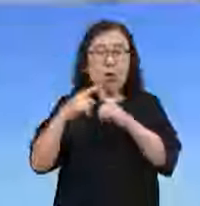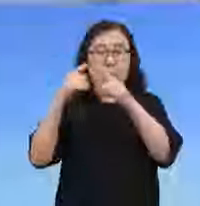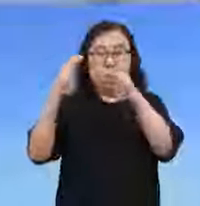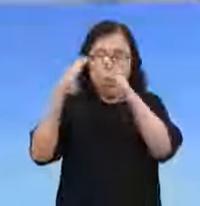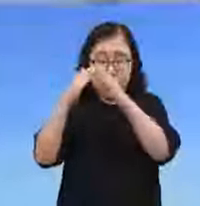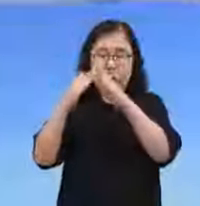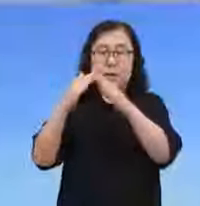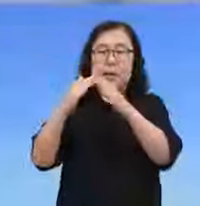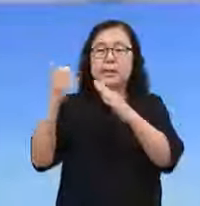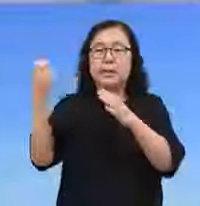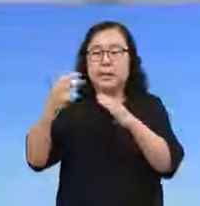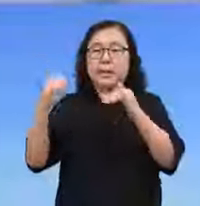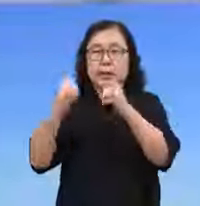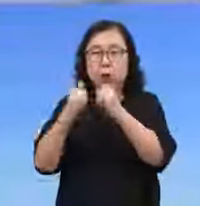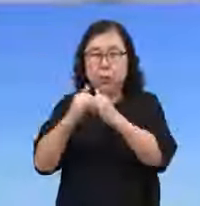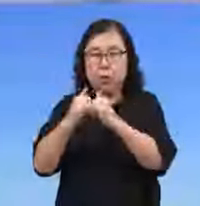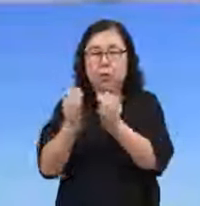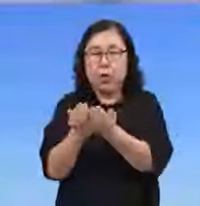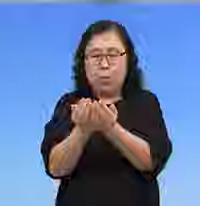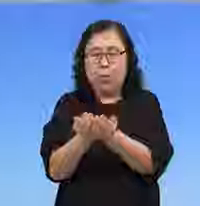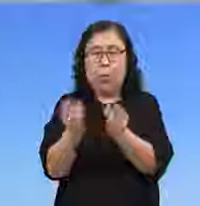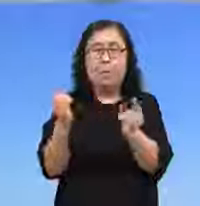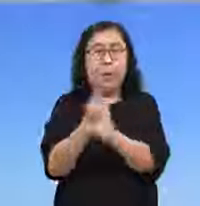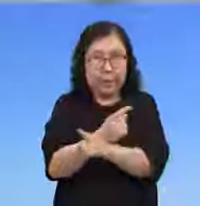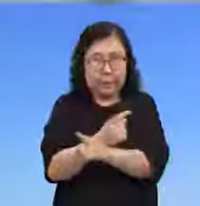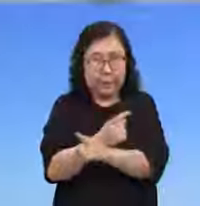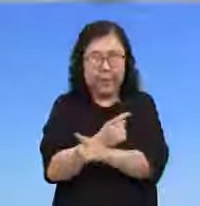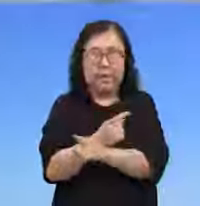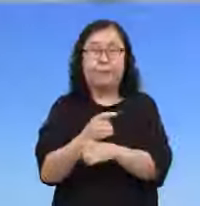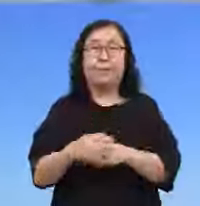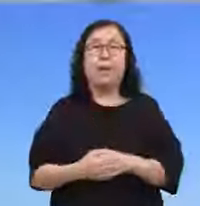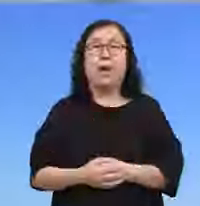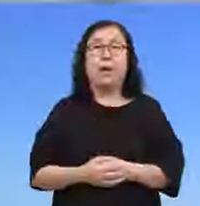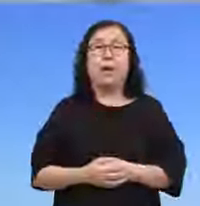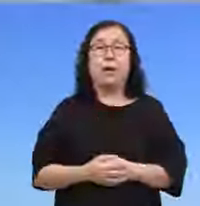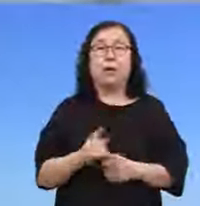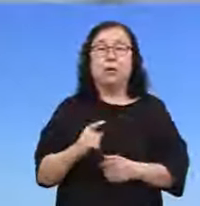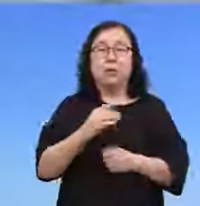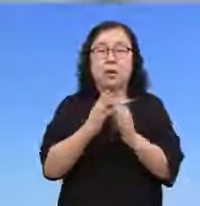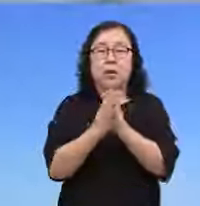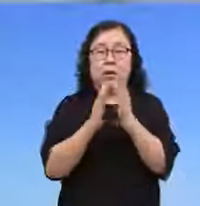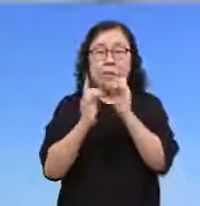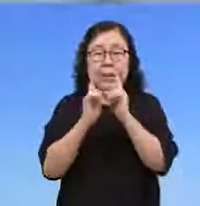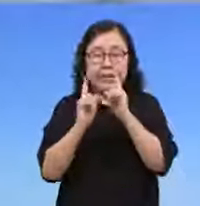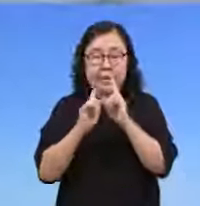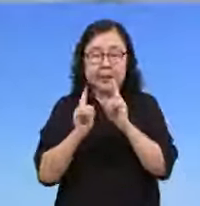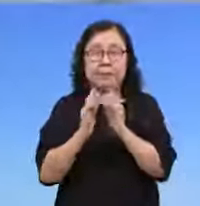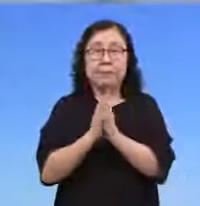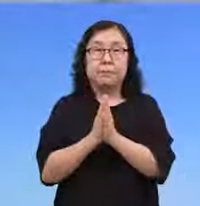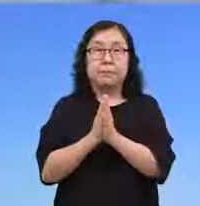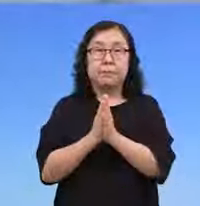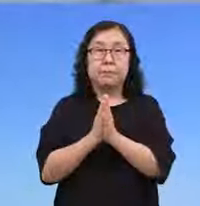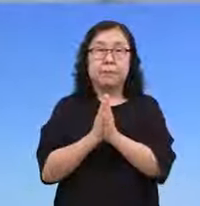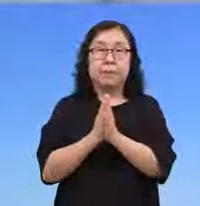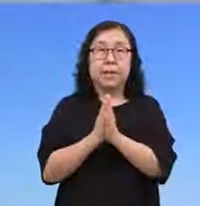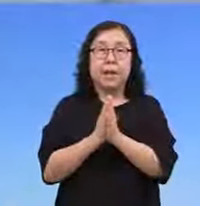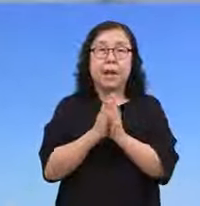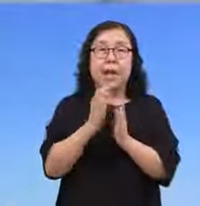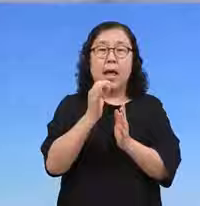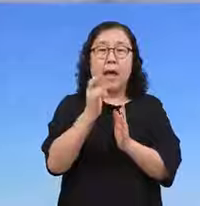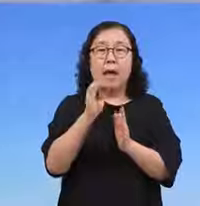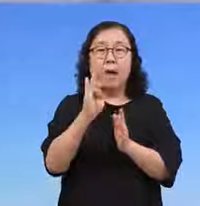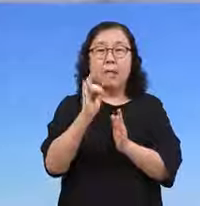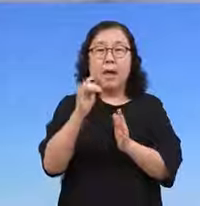다시 전투함이 되는 줄로 믿습니다. 이런 내용을 담은 말씀이 오늘 본문 에베소서 6장